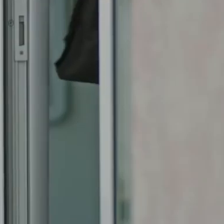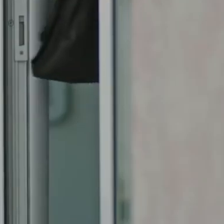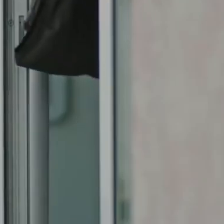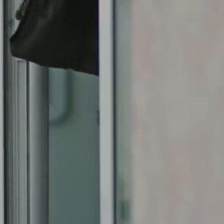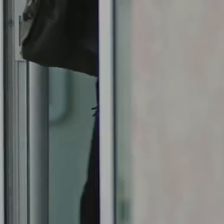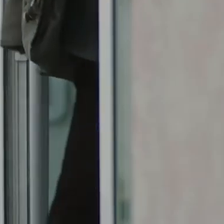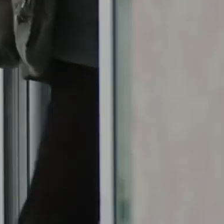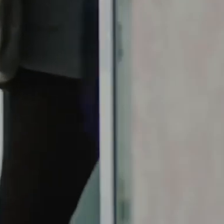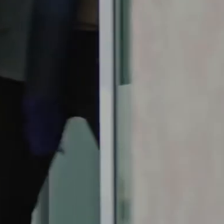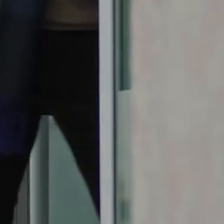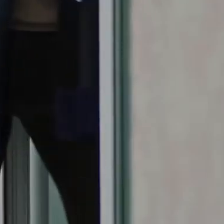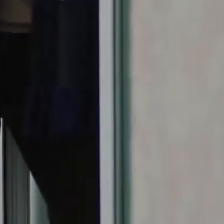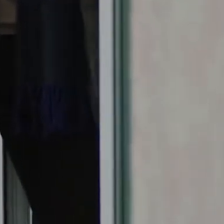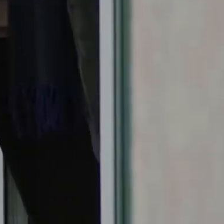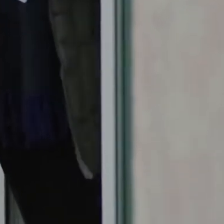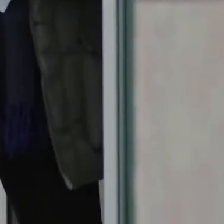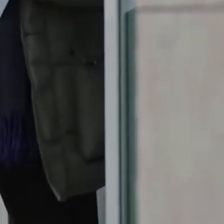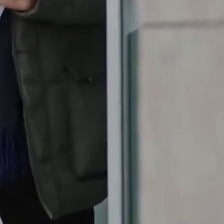bir zarfla bankadan çıkıyor.